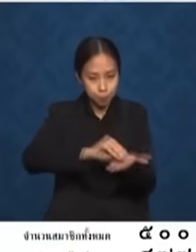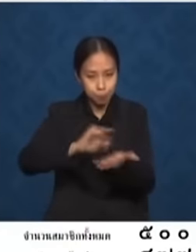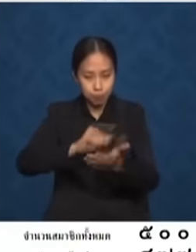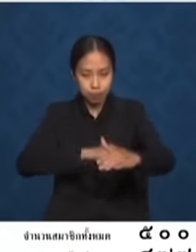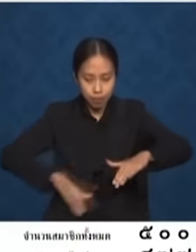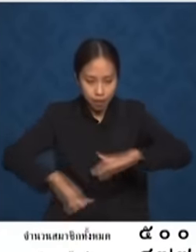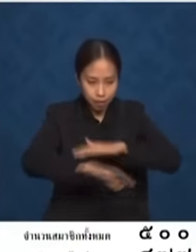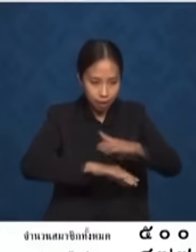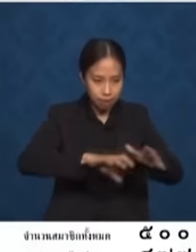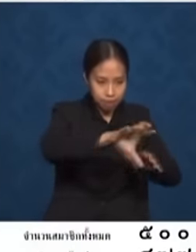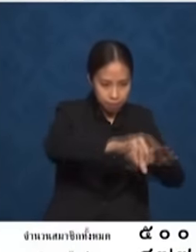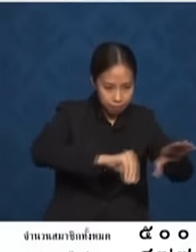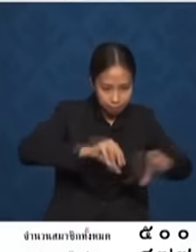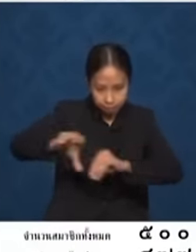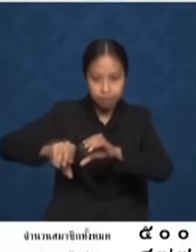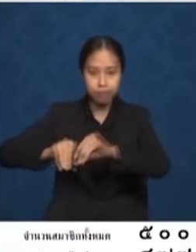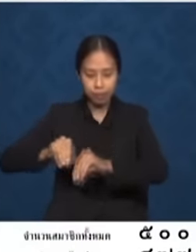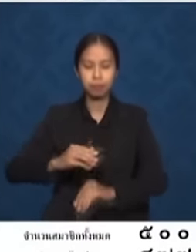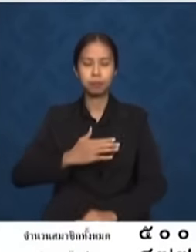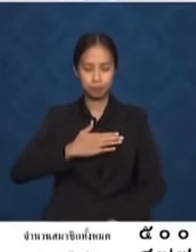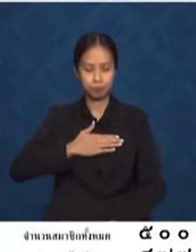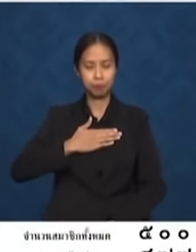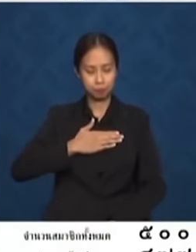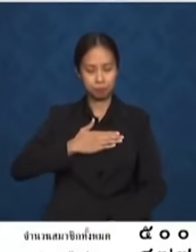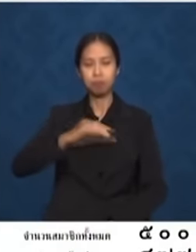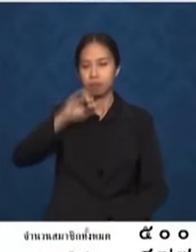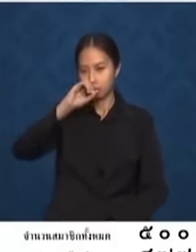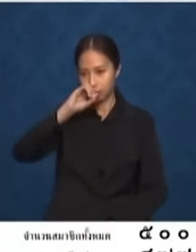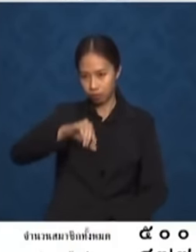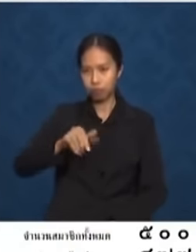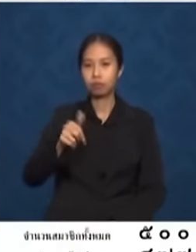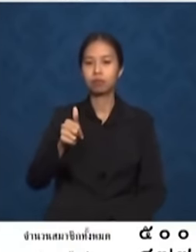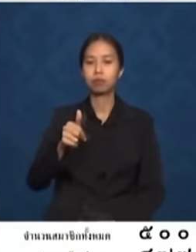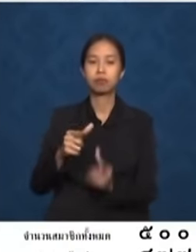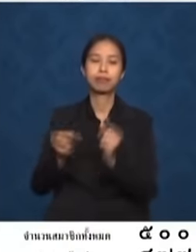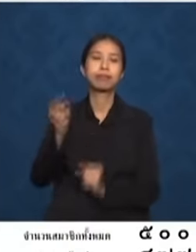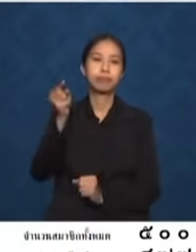แต่ผมกล้าพูดครับผมกล้าพูดว่ามันเป็นเรื่องจริง